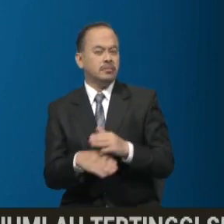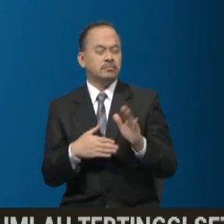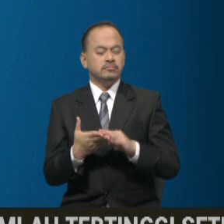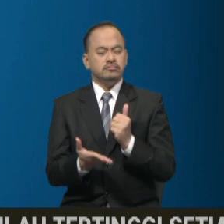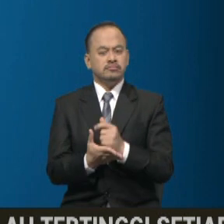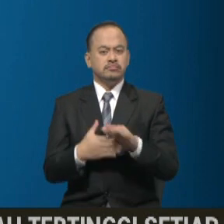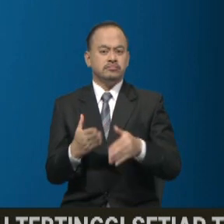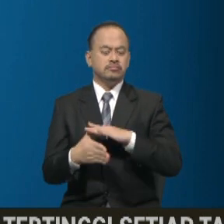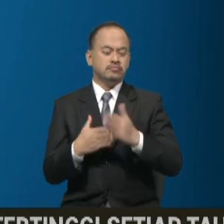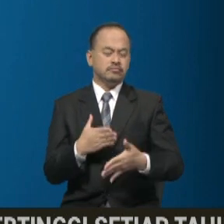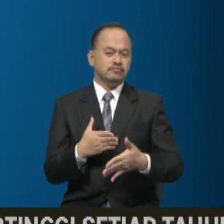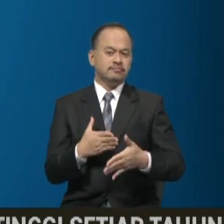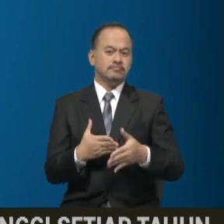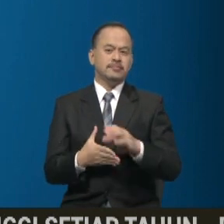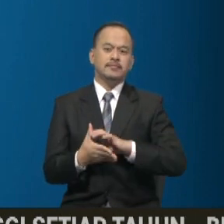mansuh.